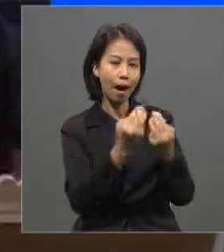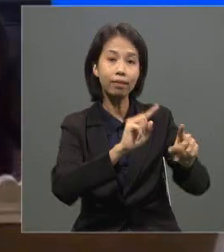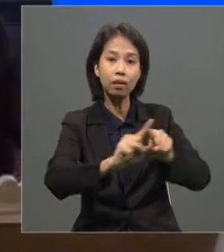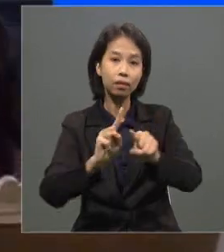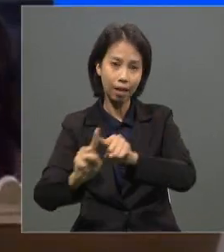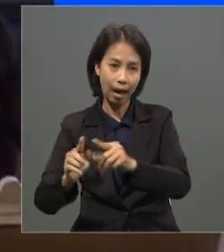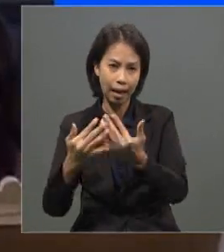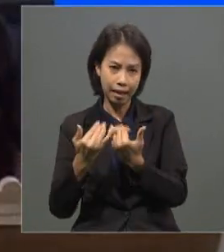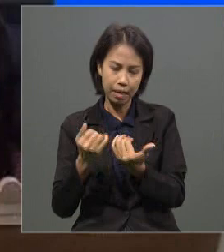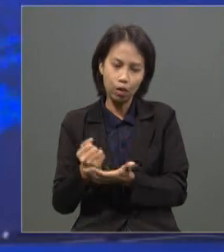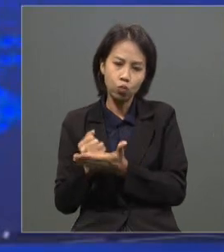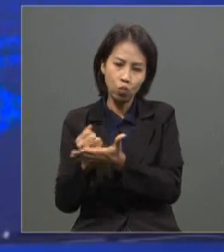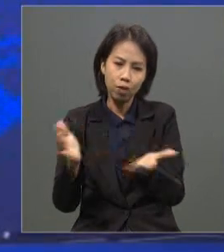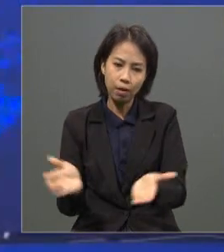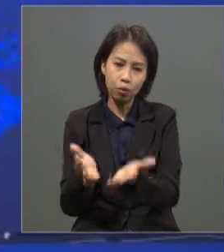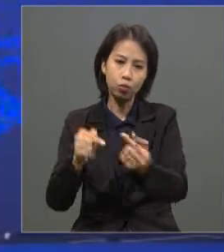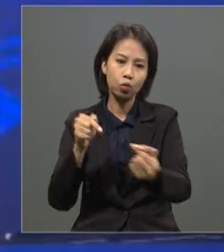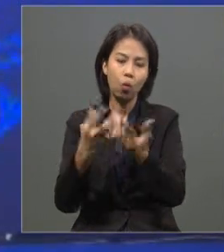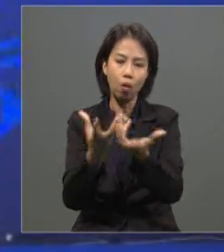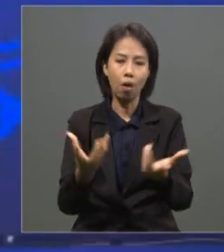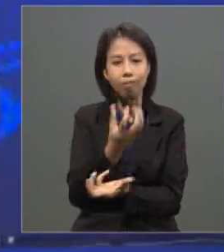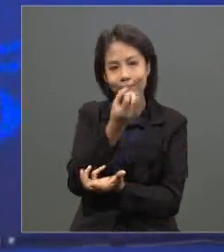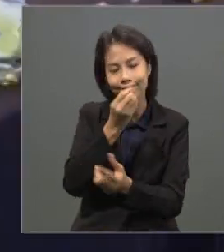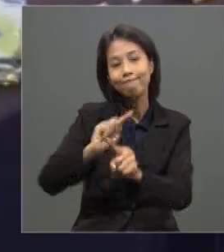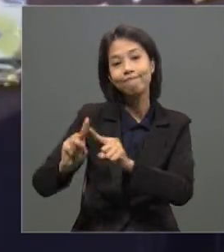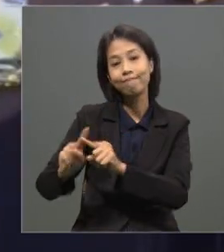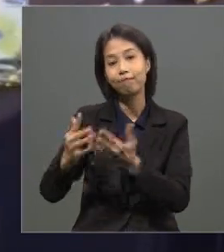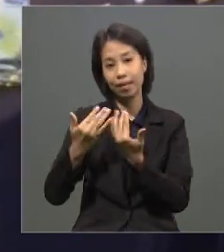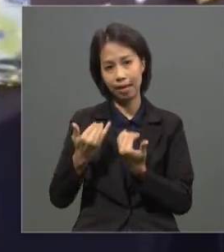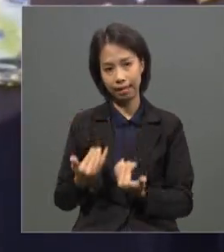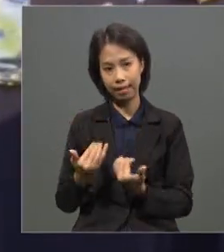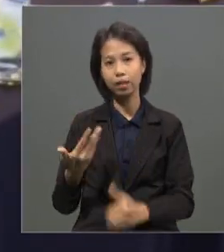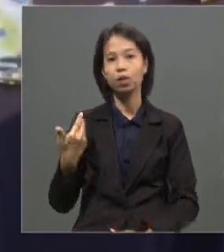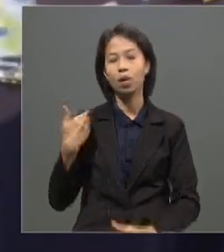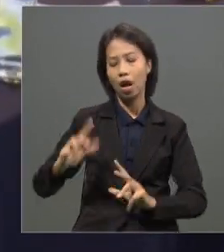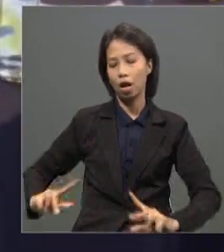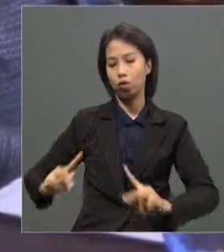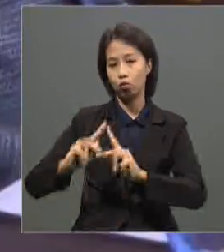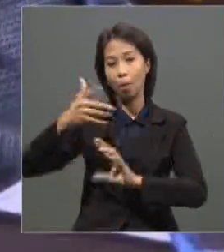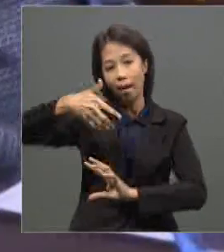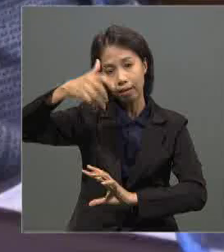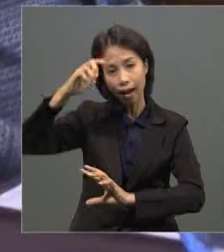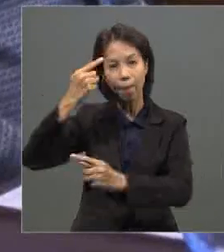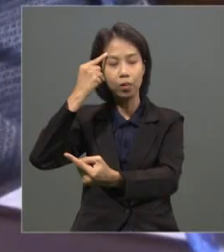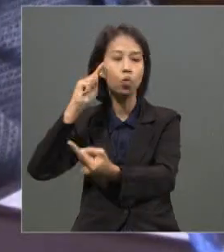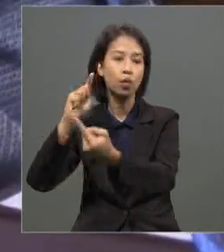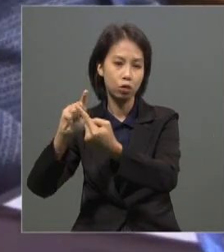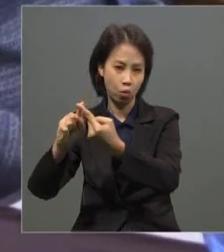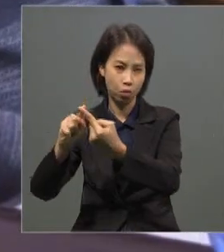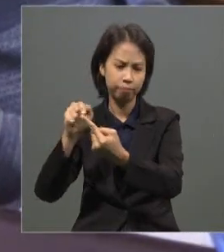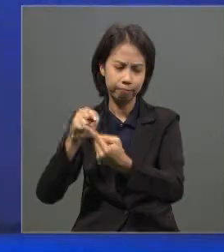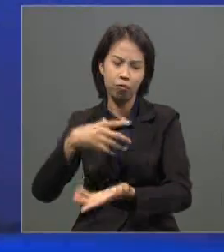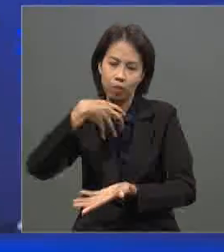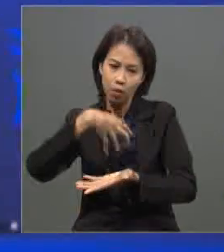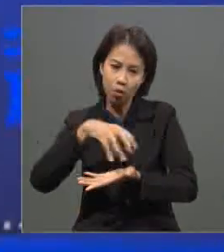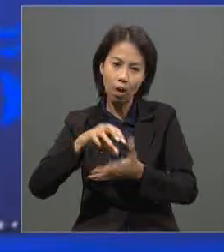การเสริมสร้างความมั่นคงทางอาหารโดยปลัดกระทรวงมหาดไทยขออภัยครับโดยกระทรวงมหาไทยนั้นมีวัตถุประสงค์ที่จะนำเสนอ